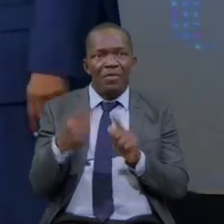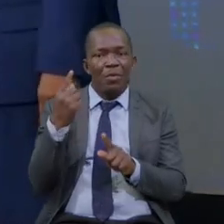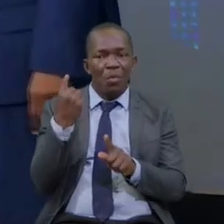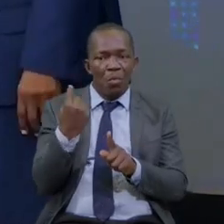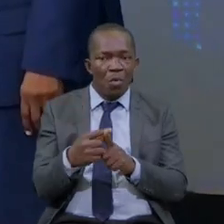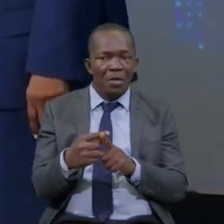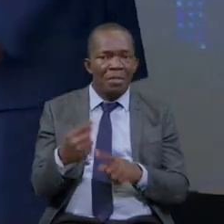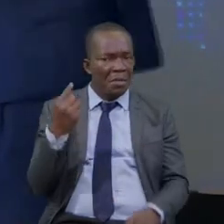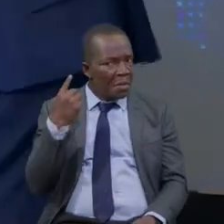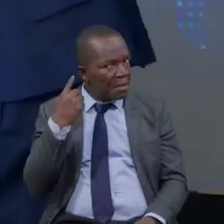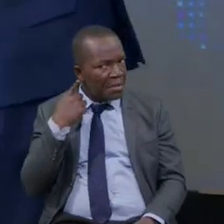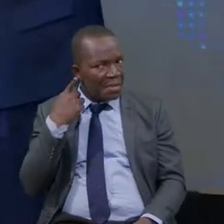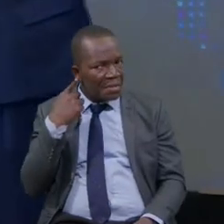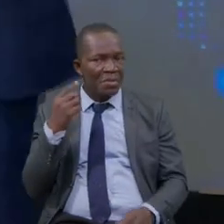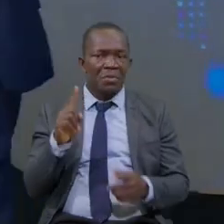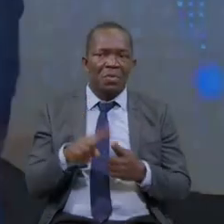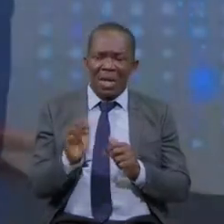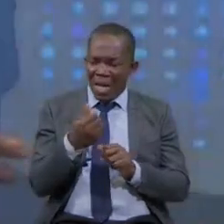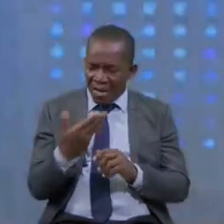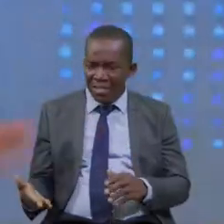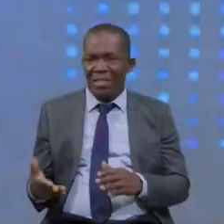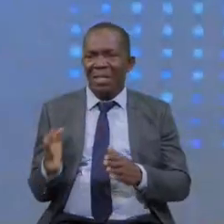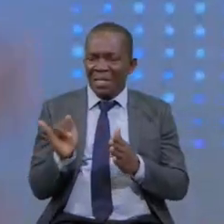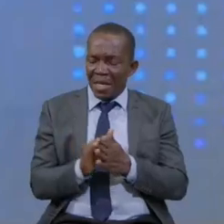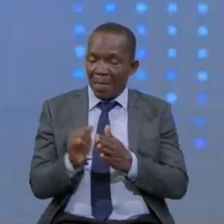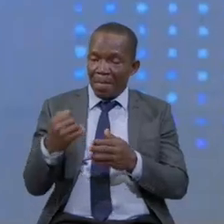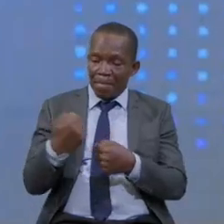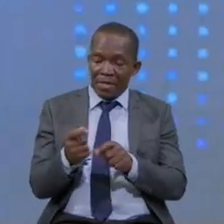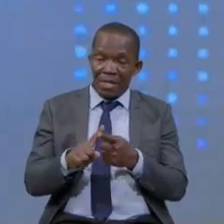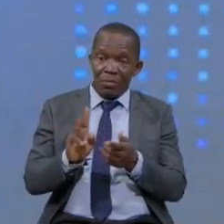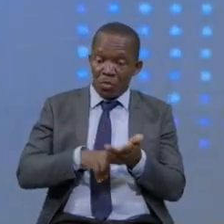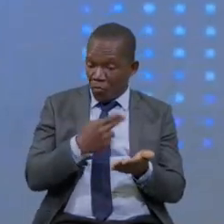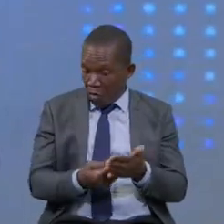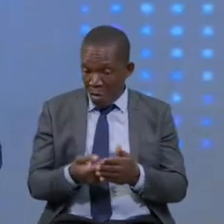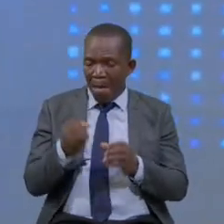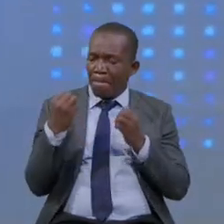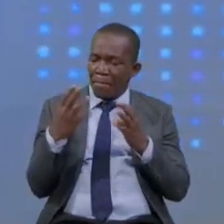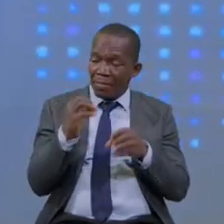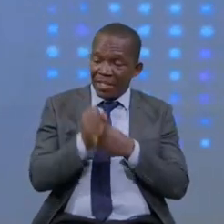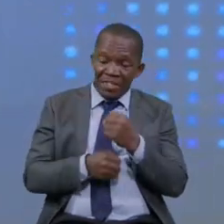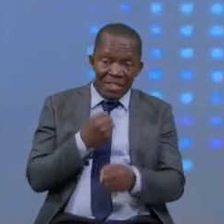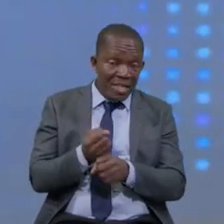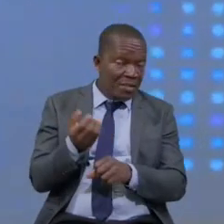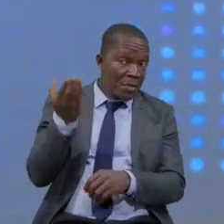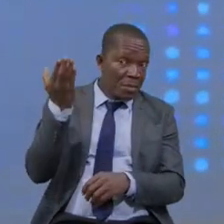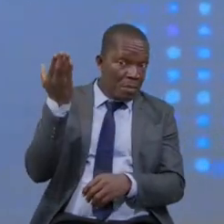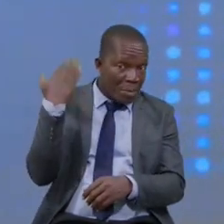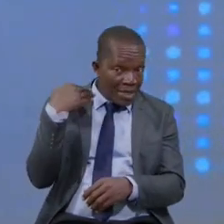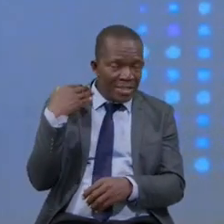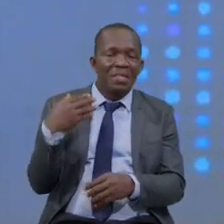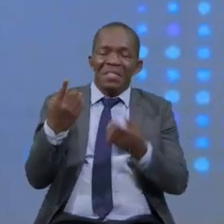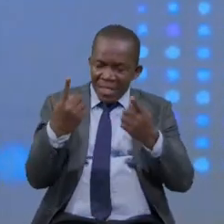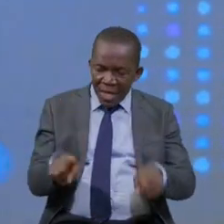La même chose qui les a fait tomber, il y a de cela des années, c'est la même chose qui les fait tomber toujours. Ne comprenez-vous